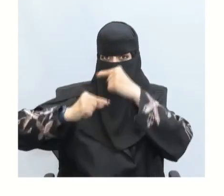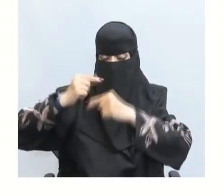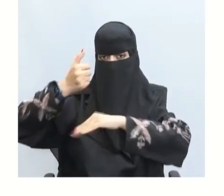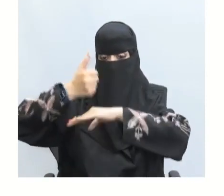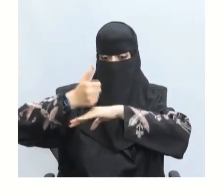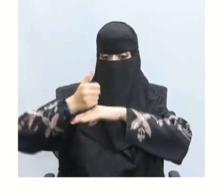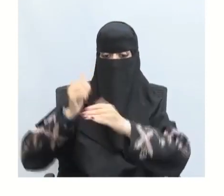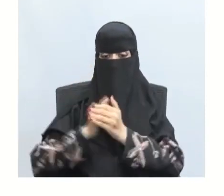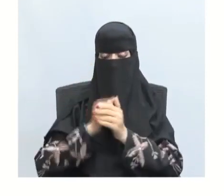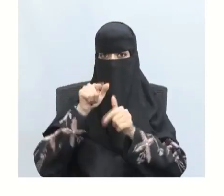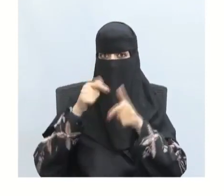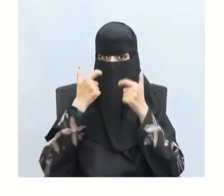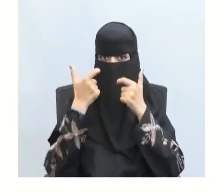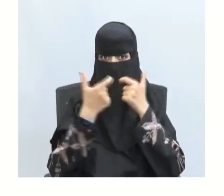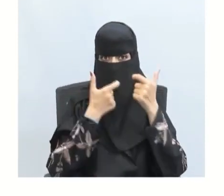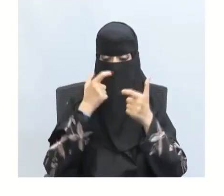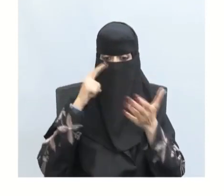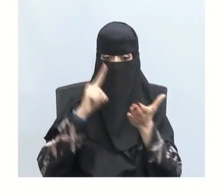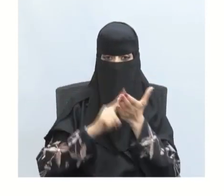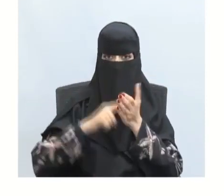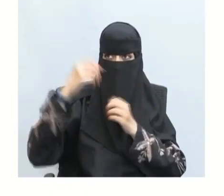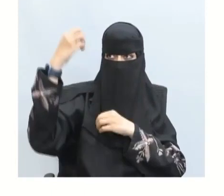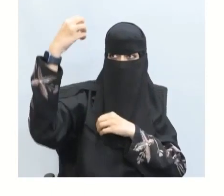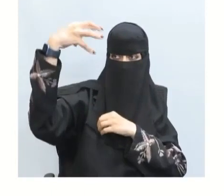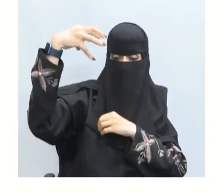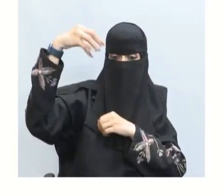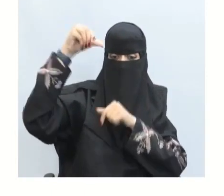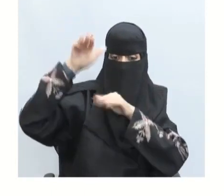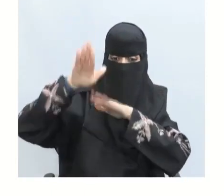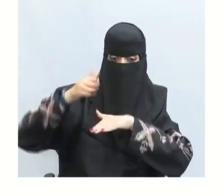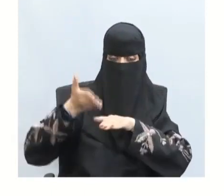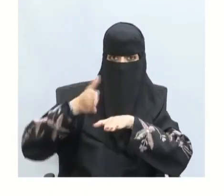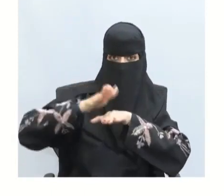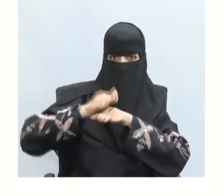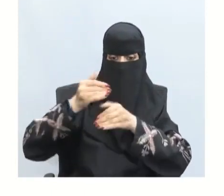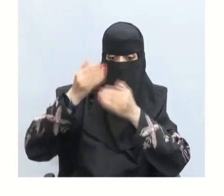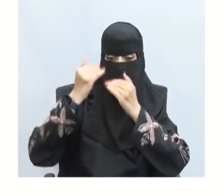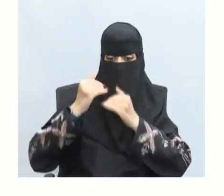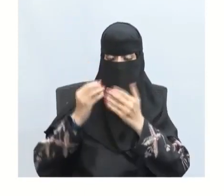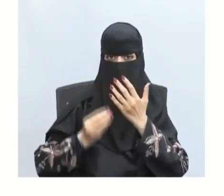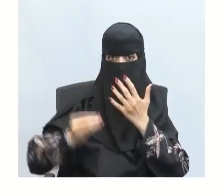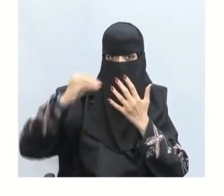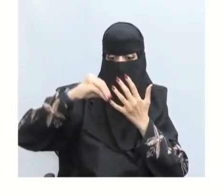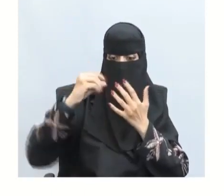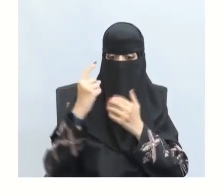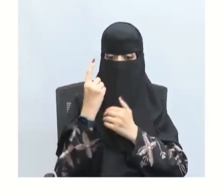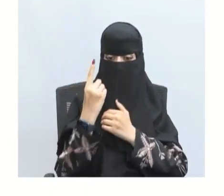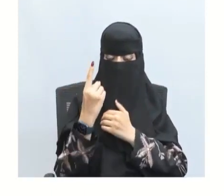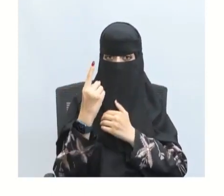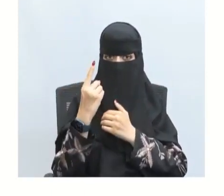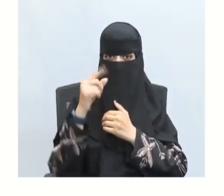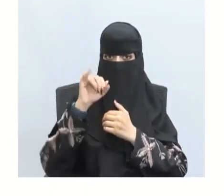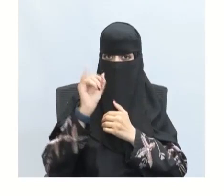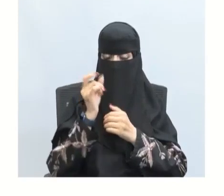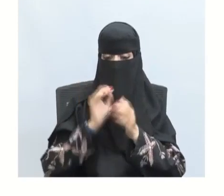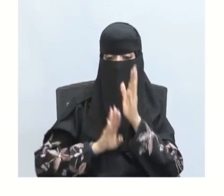الرئيسي ونلاحظ ان الشمس تقع عليه وهي المرحله